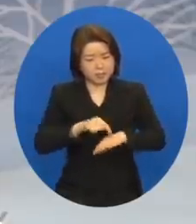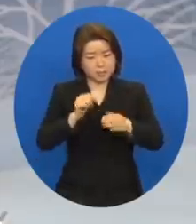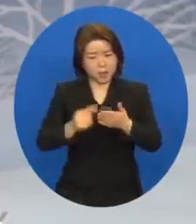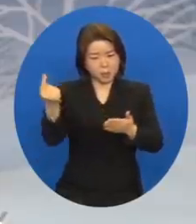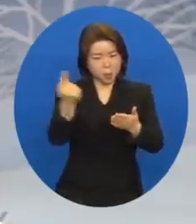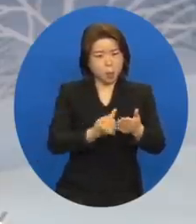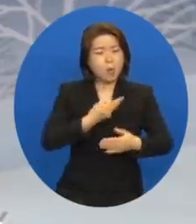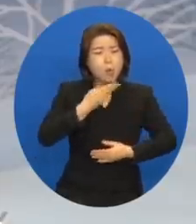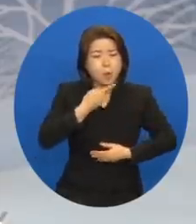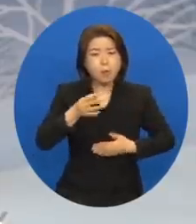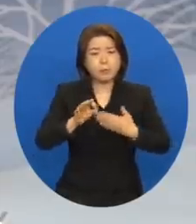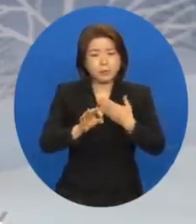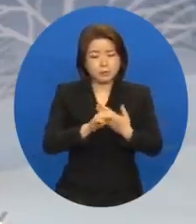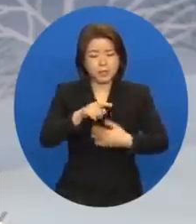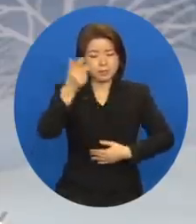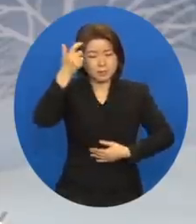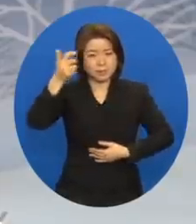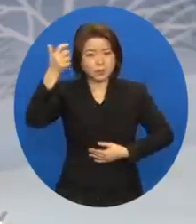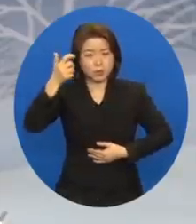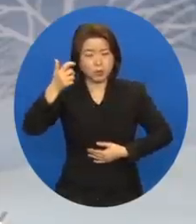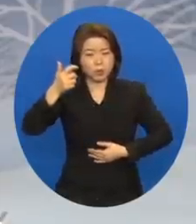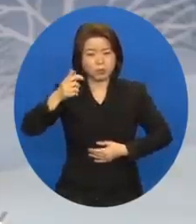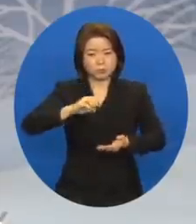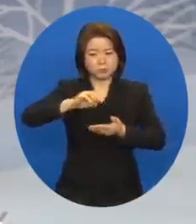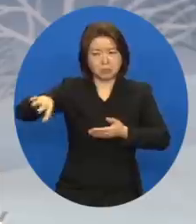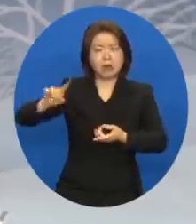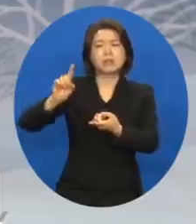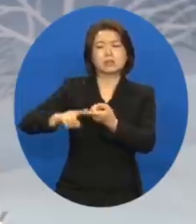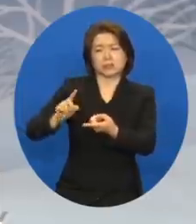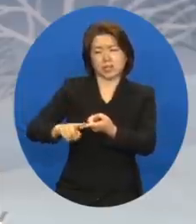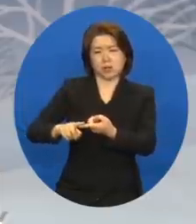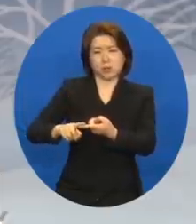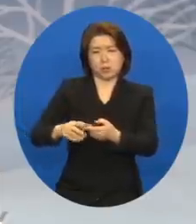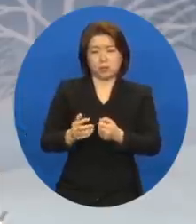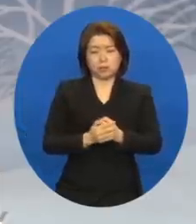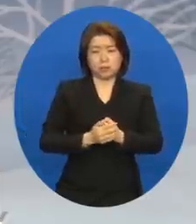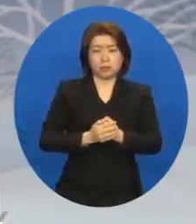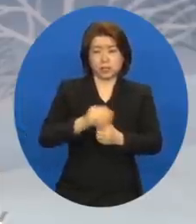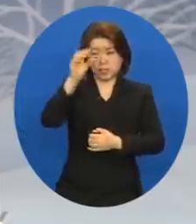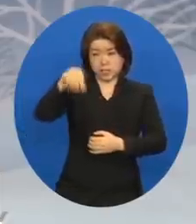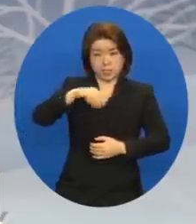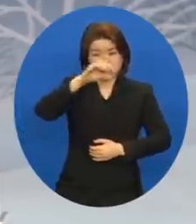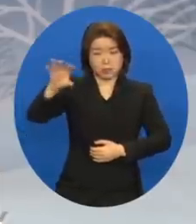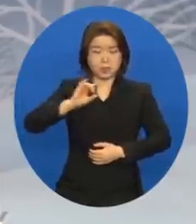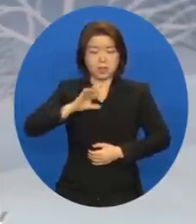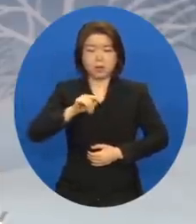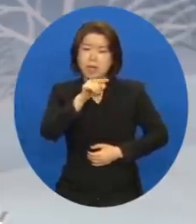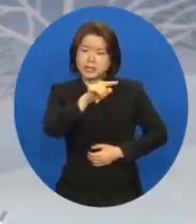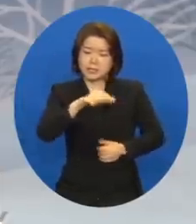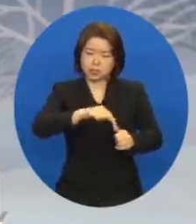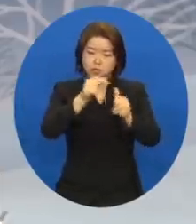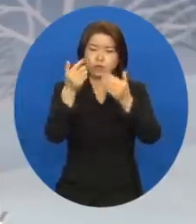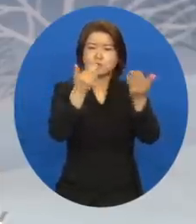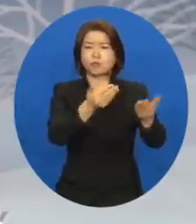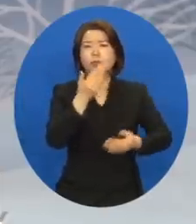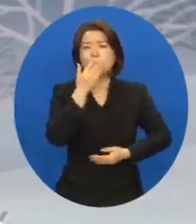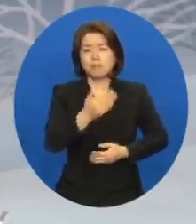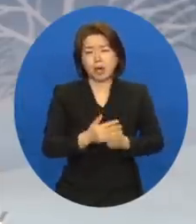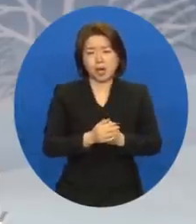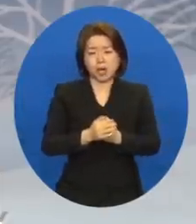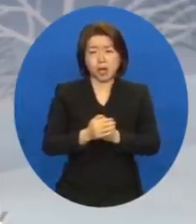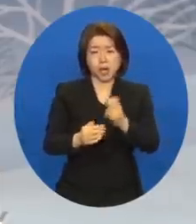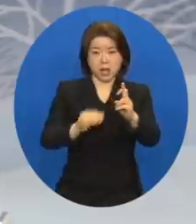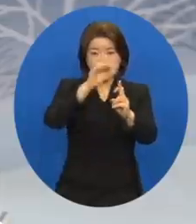않으시면 그 영혼은 아직 버림받은 채니라. 십자가만이 내게 구원을 주리니 골고다